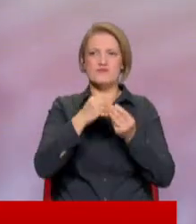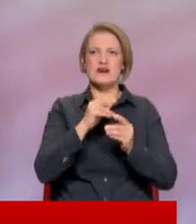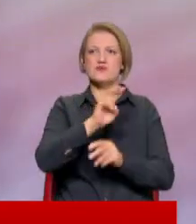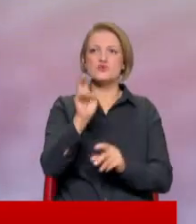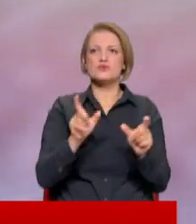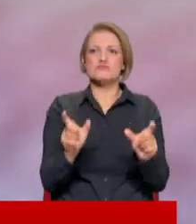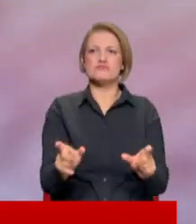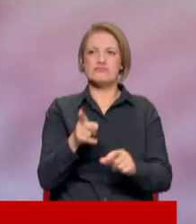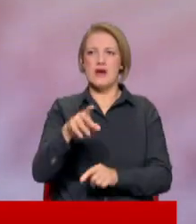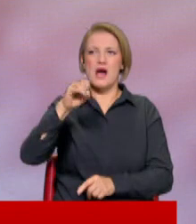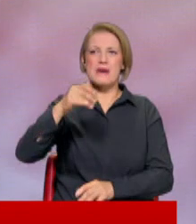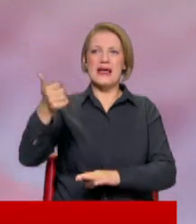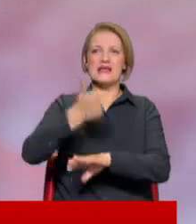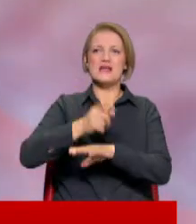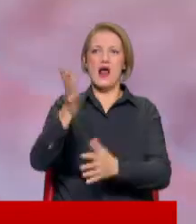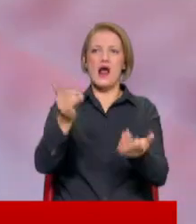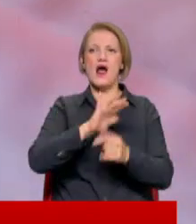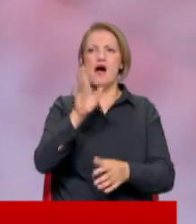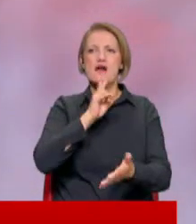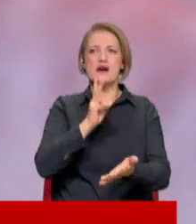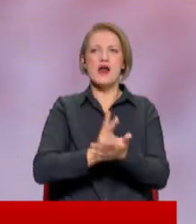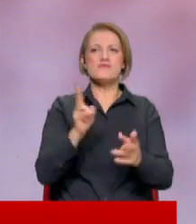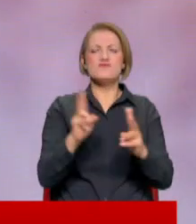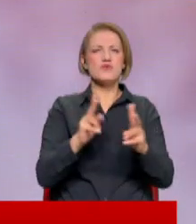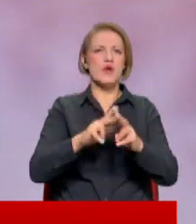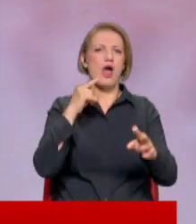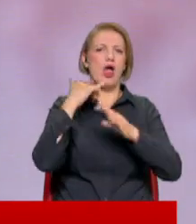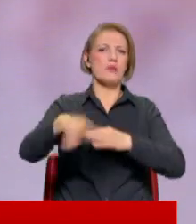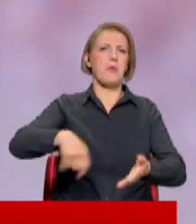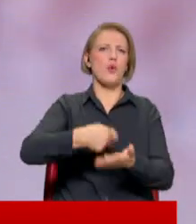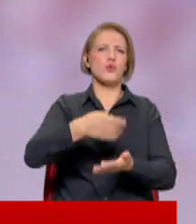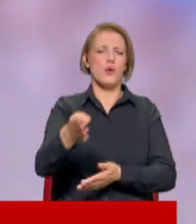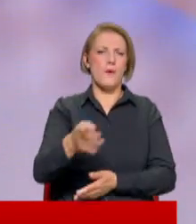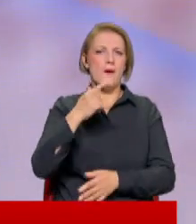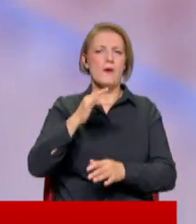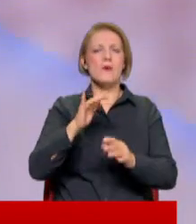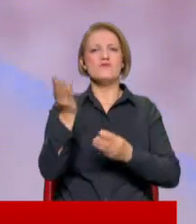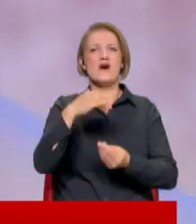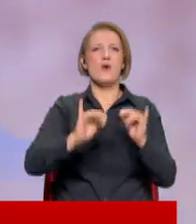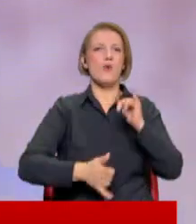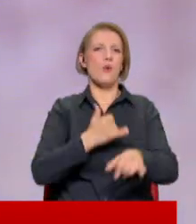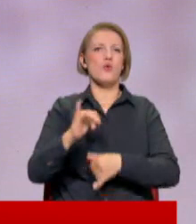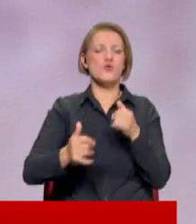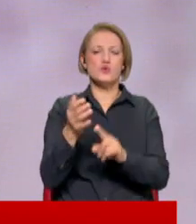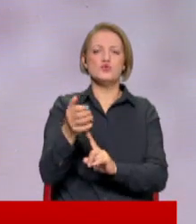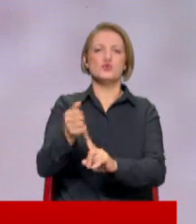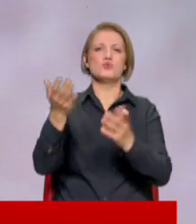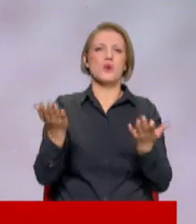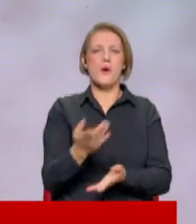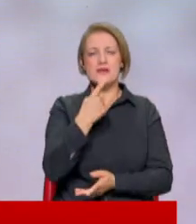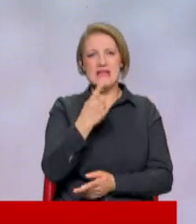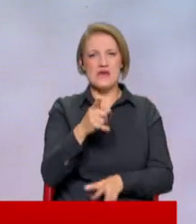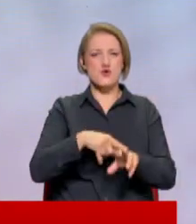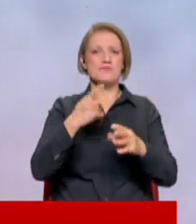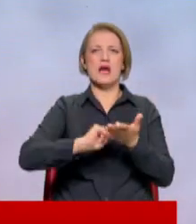kur kıskacında AKP iktidarının aldığı her kararın faturası halka çıkıyor. Faiz oyunları da tutmuyor diye